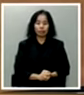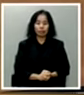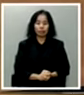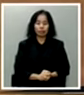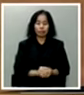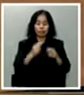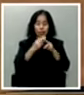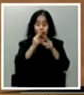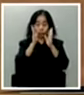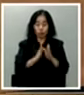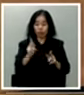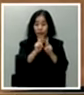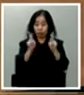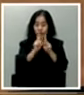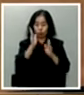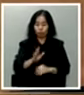6ท่านเชิญนะครับ